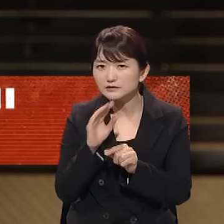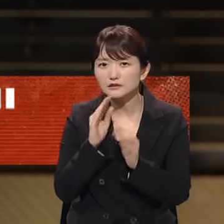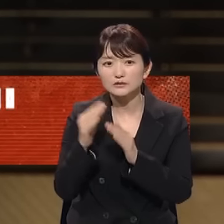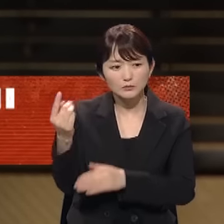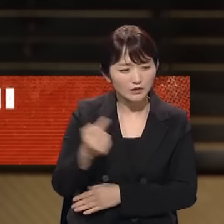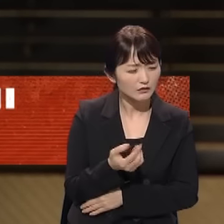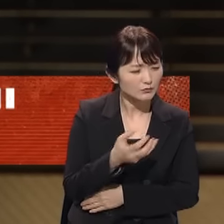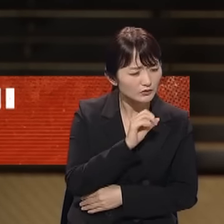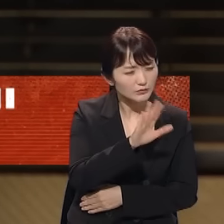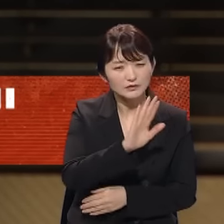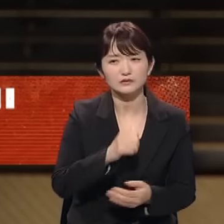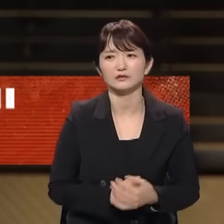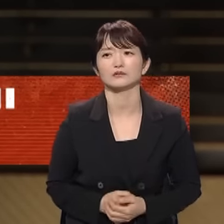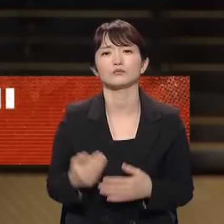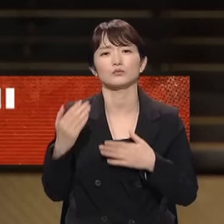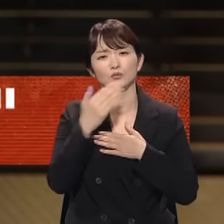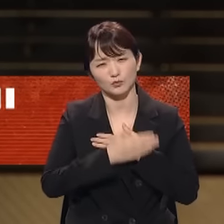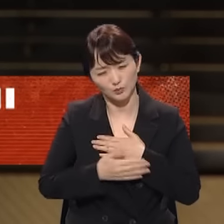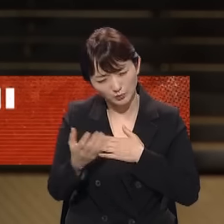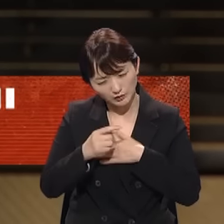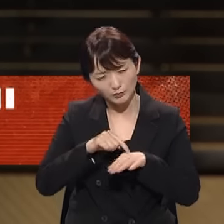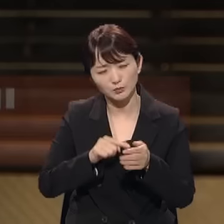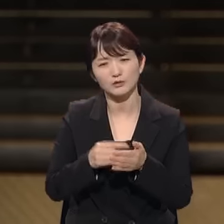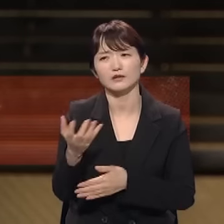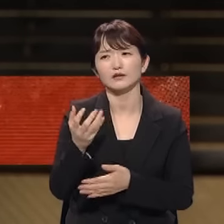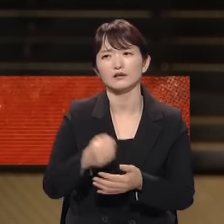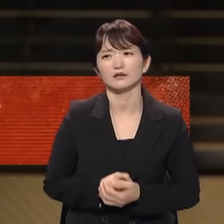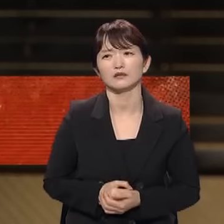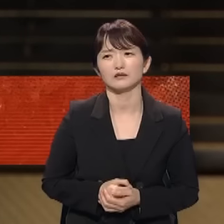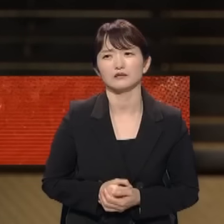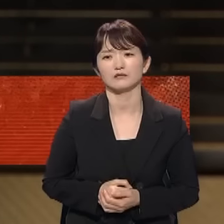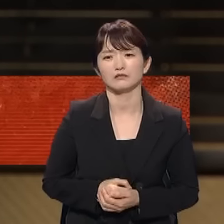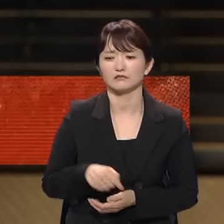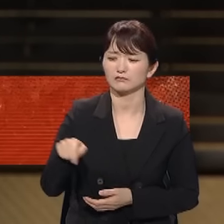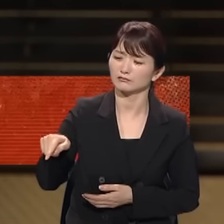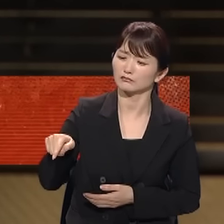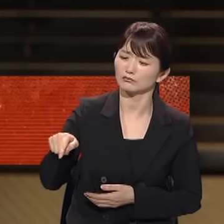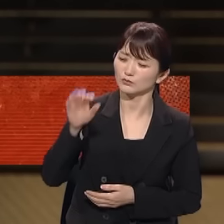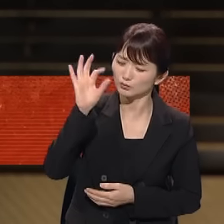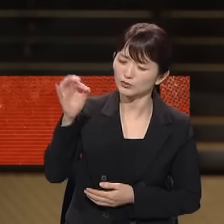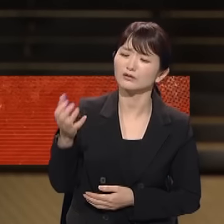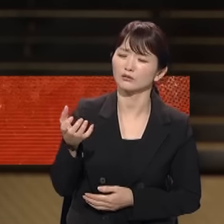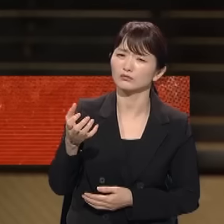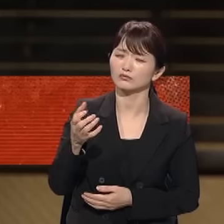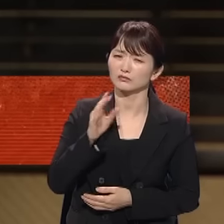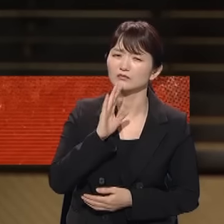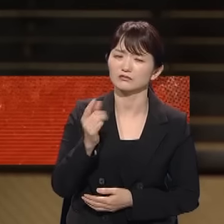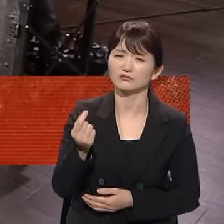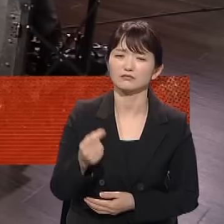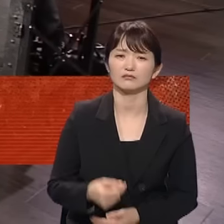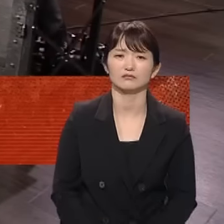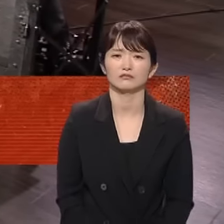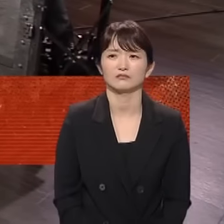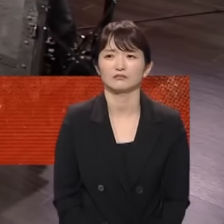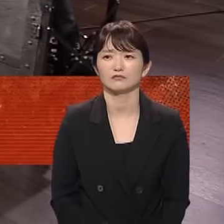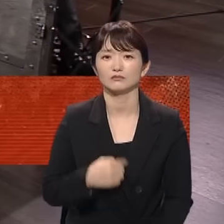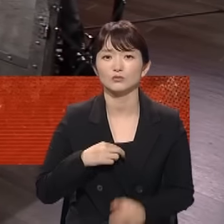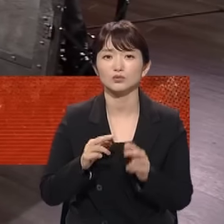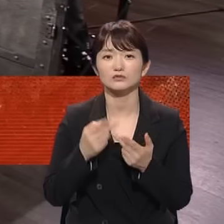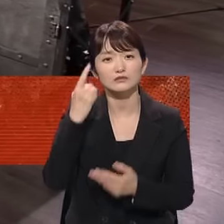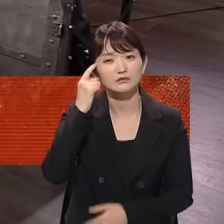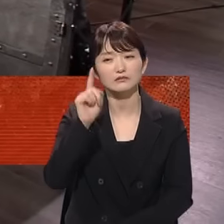어느 병원이 됐든 몸이 아픈 거든 마음이 아픈 거든 톡톡이 아픈 겁니다. 저 사람 정상 아닙니다. 자, 백다희 아나운서 본인 생각